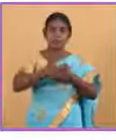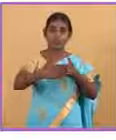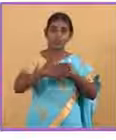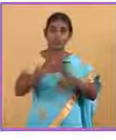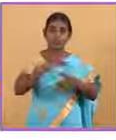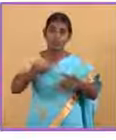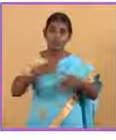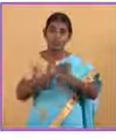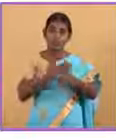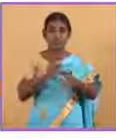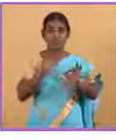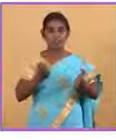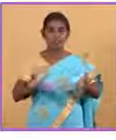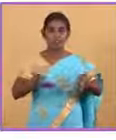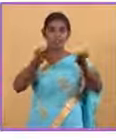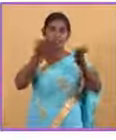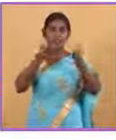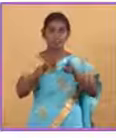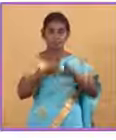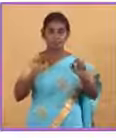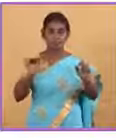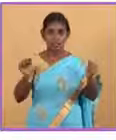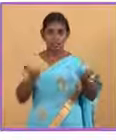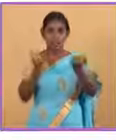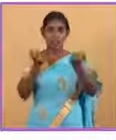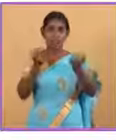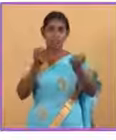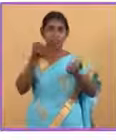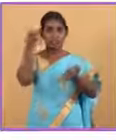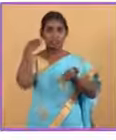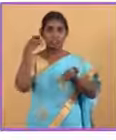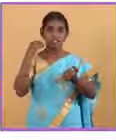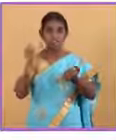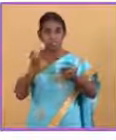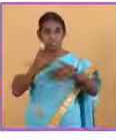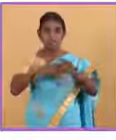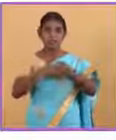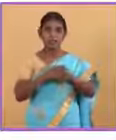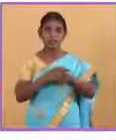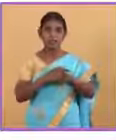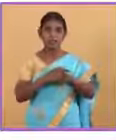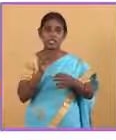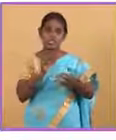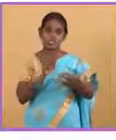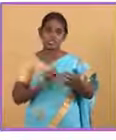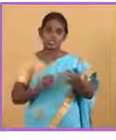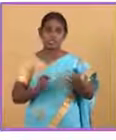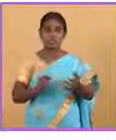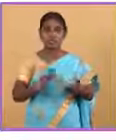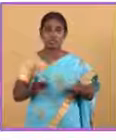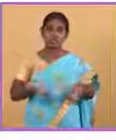எழு, எழுந்தான் எழுகின்றான் எழுவான் என்றான் எழுவான் எழுதி உயர்ந்தான். அந்த